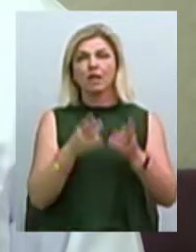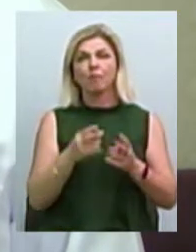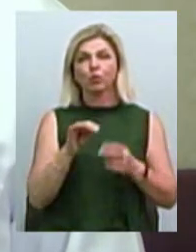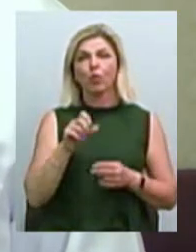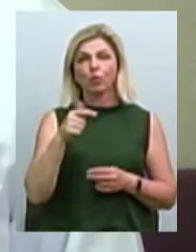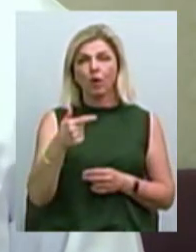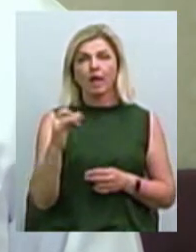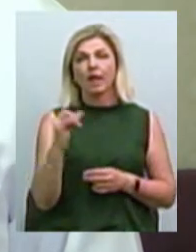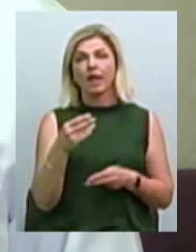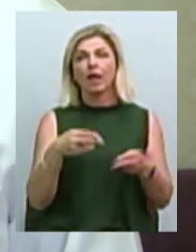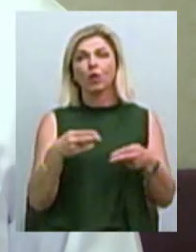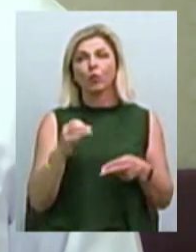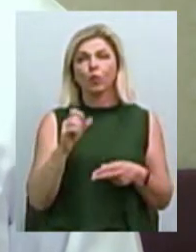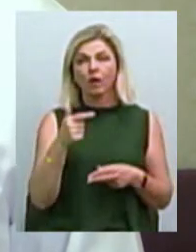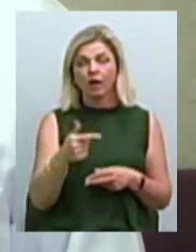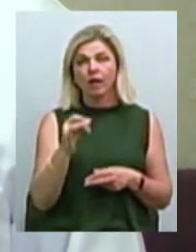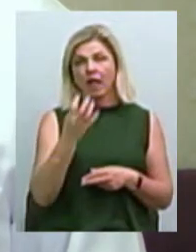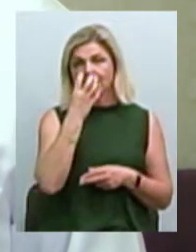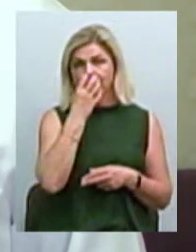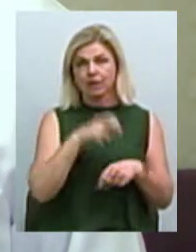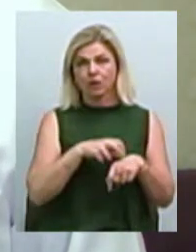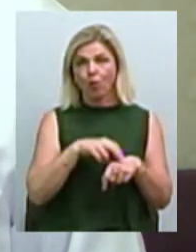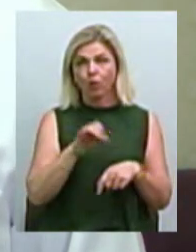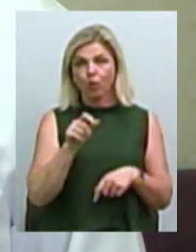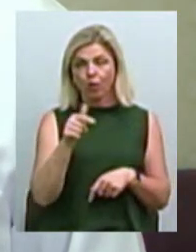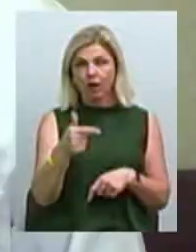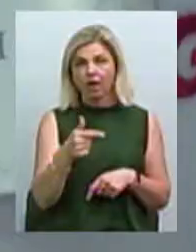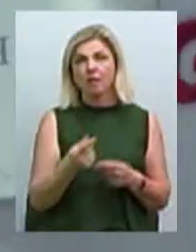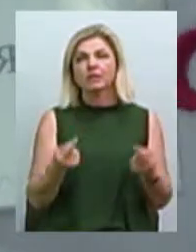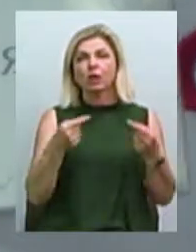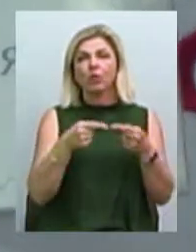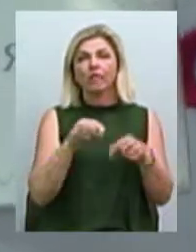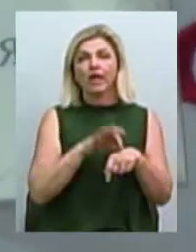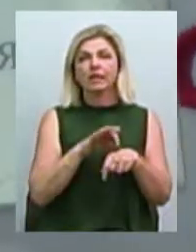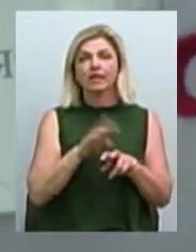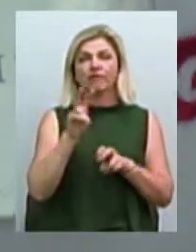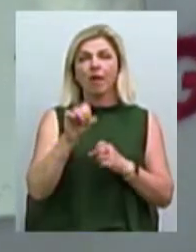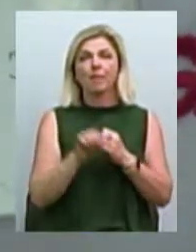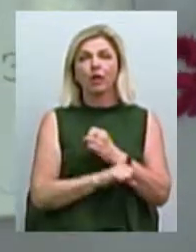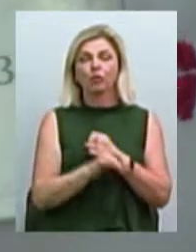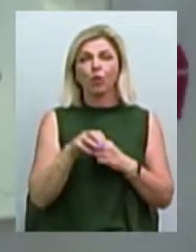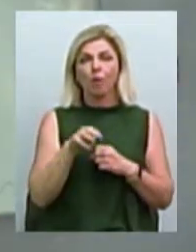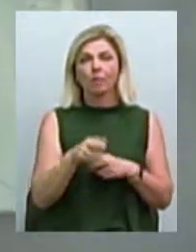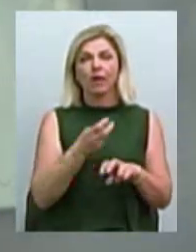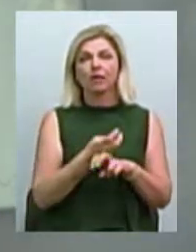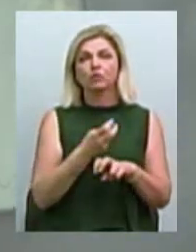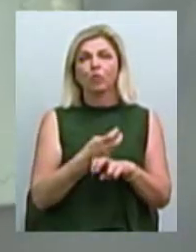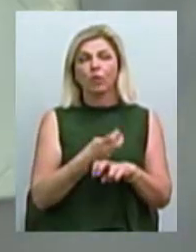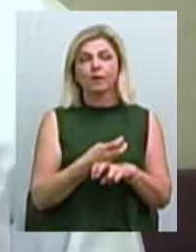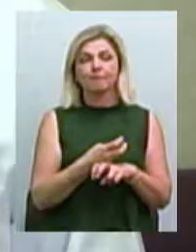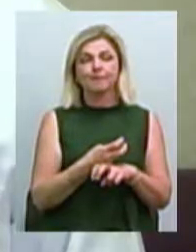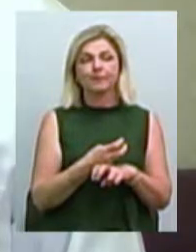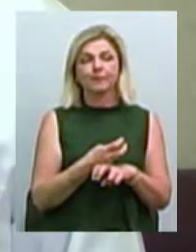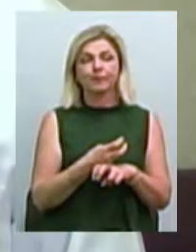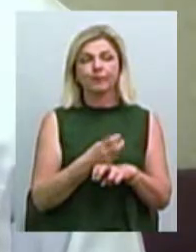хірургом, анестезіологом. Встановлено діагноз перелом кісток гомілок